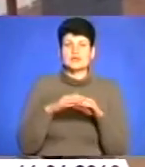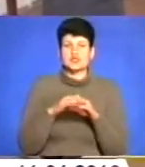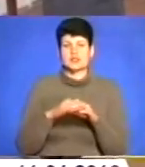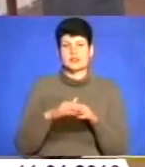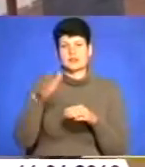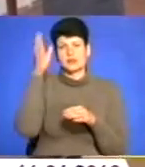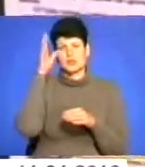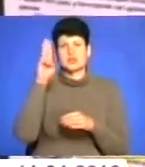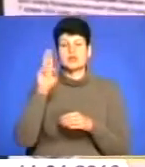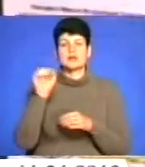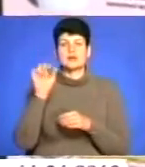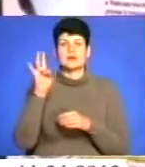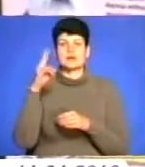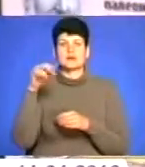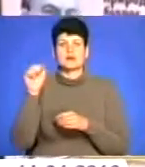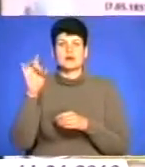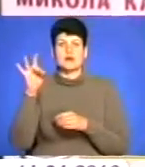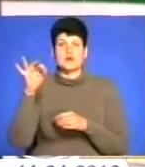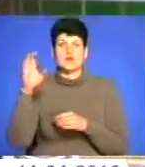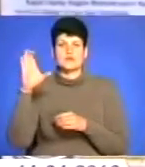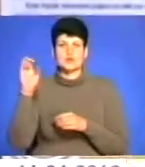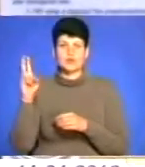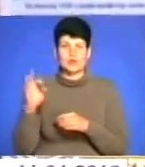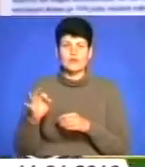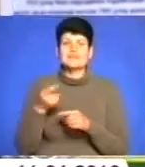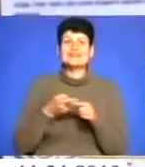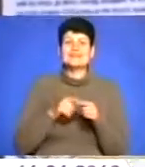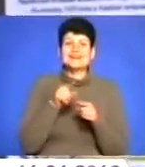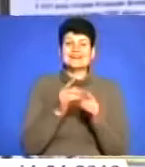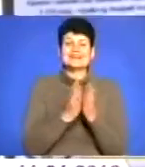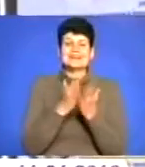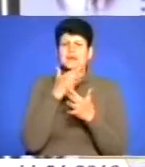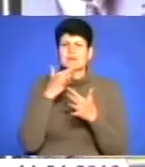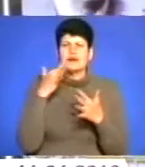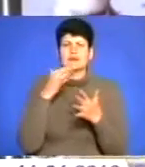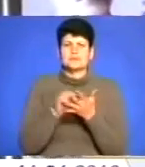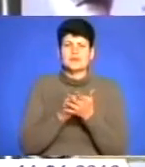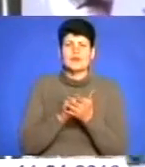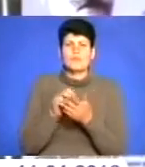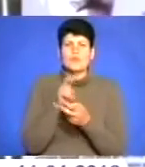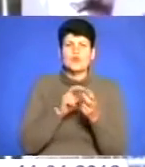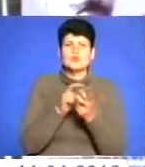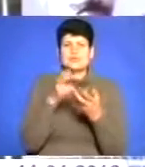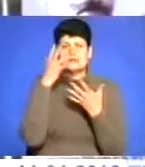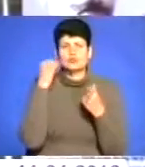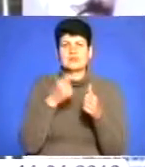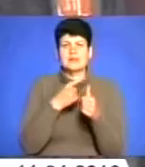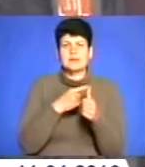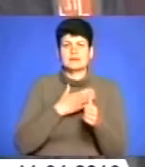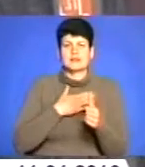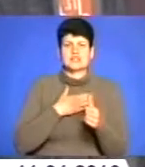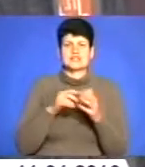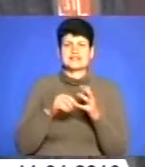Василя Шендеровського. У цих книгах зосереджено матеріал багаторічних пошуків забутих імен наших